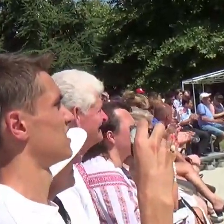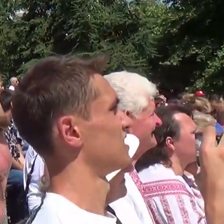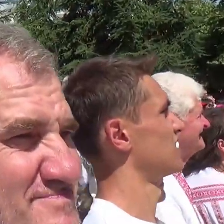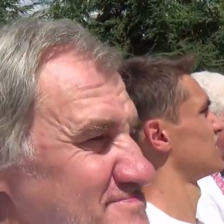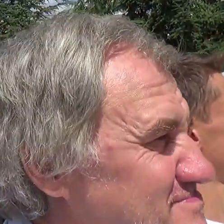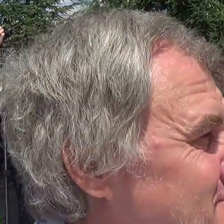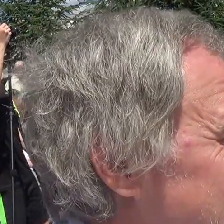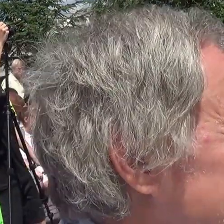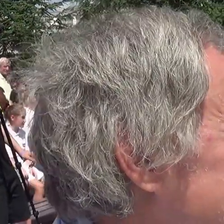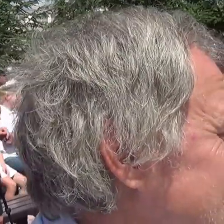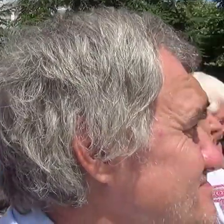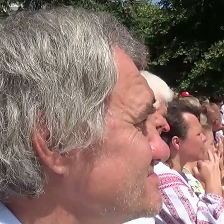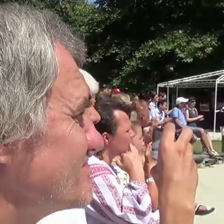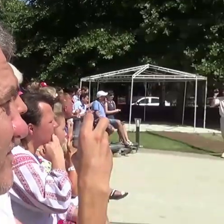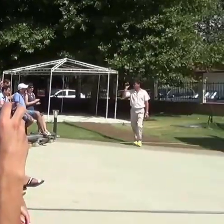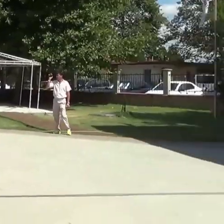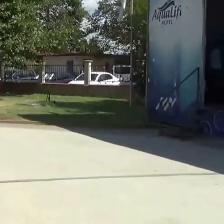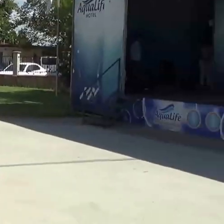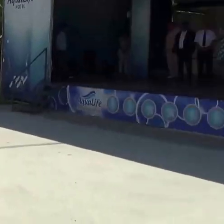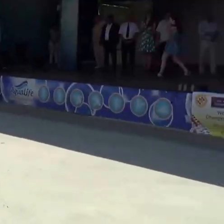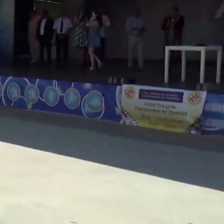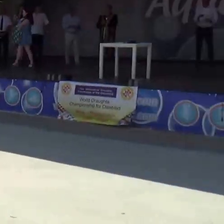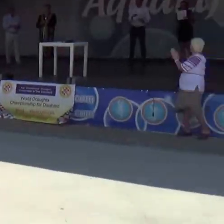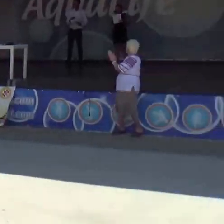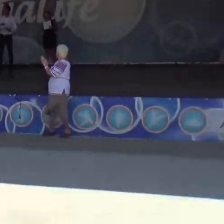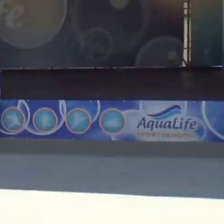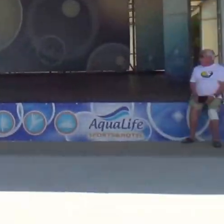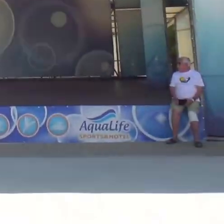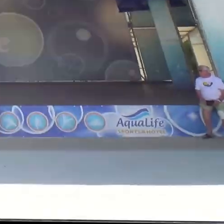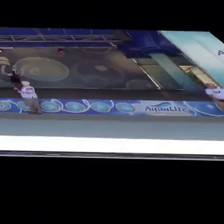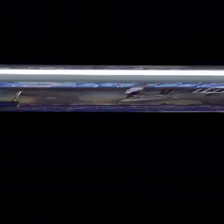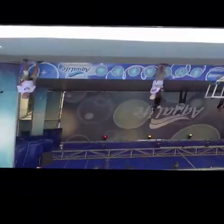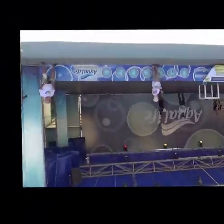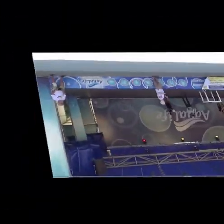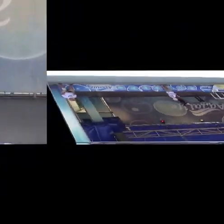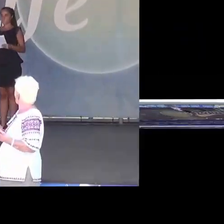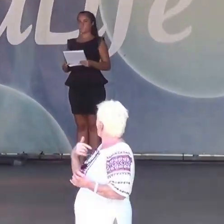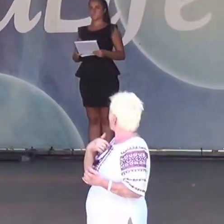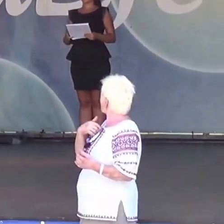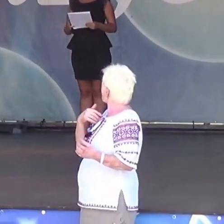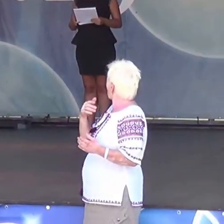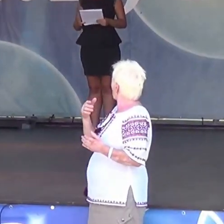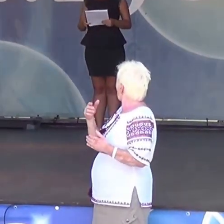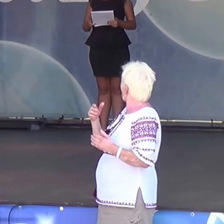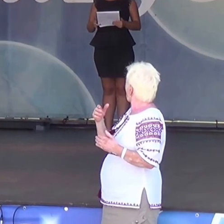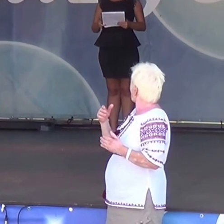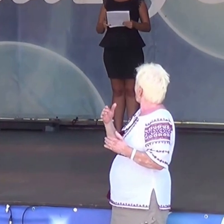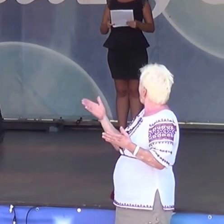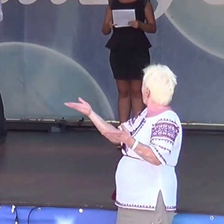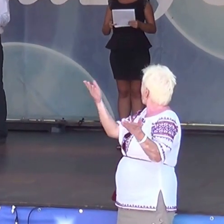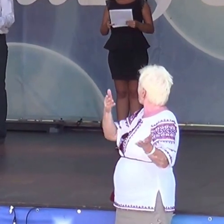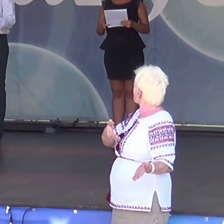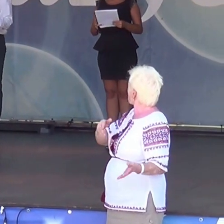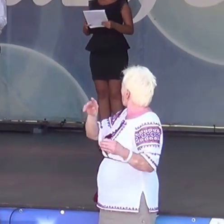исполнение. Спасибо тебе большое, что так зажигательно поздравила нашу... Первого символического хода